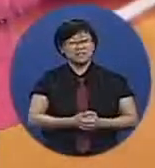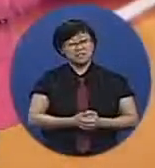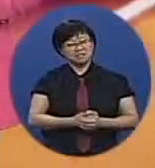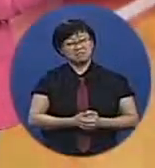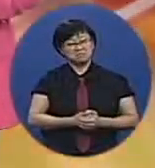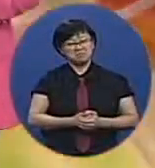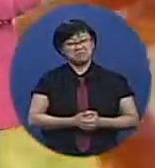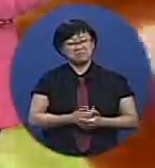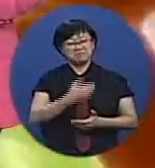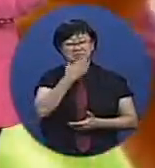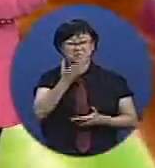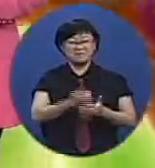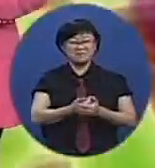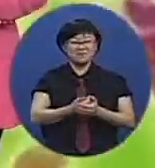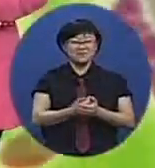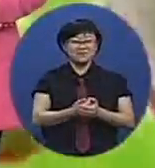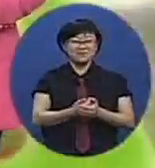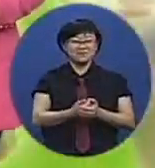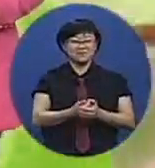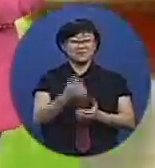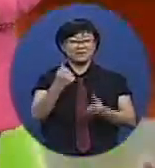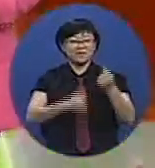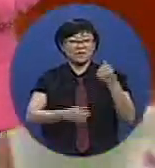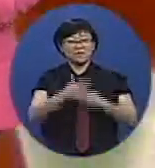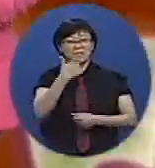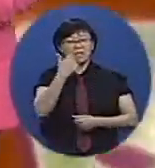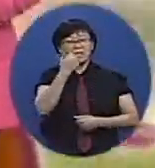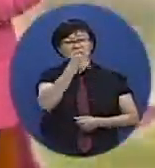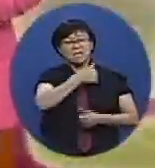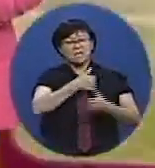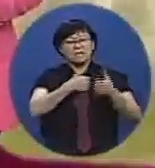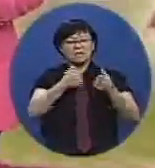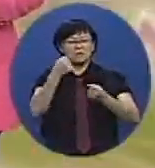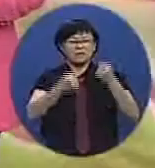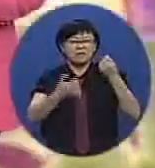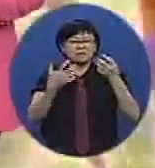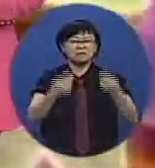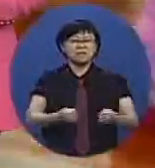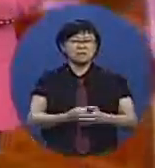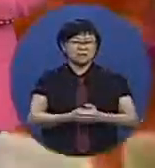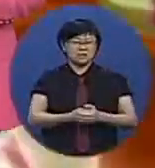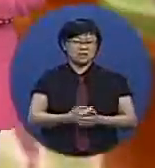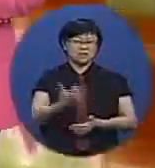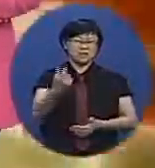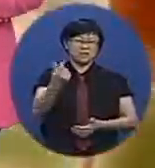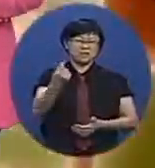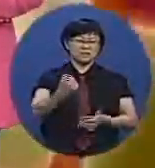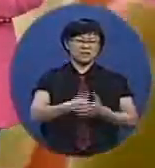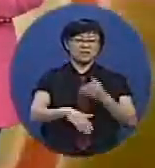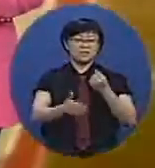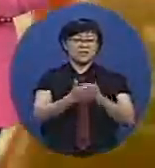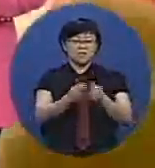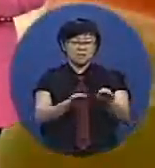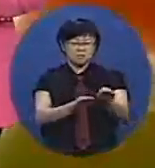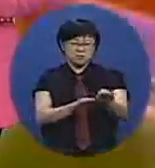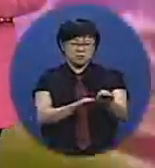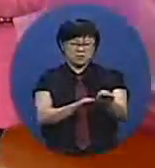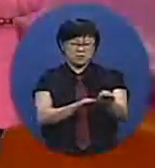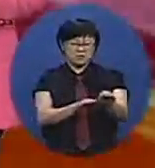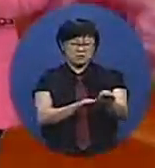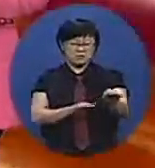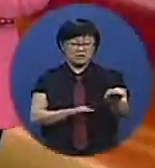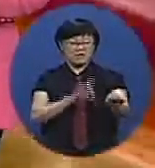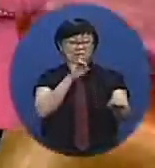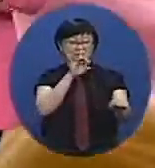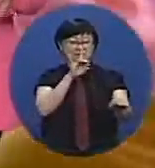양보 운전. 네, 맞습니다. 또 이제 얌체 그 끼어드는 사람 또 많잖아요. 얌체를 끼어들면 안 되고. 네. 그러니까 그 잘 안 끼어주려 하죠. 그렇지, 그렇지.